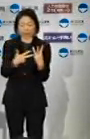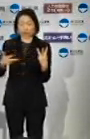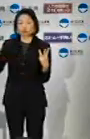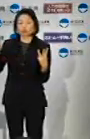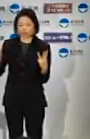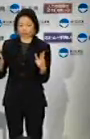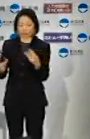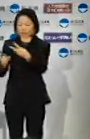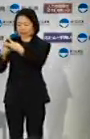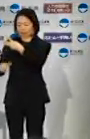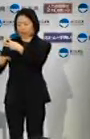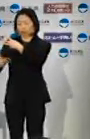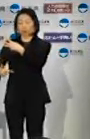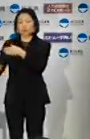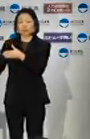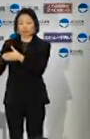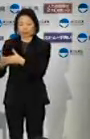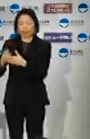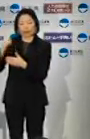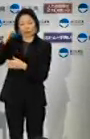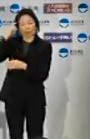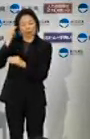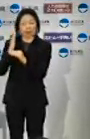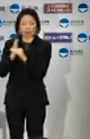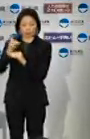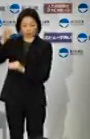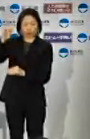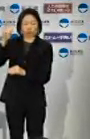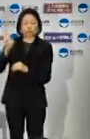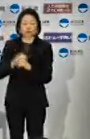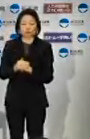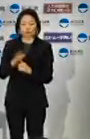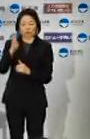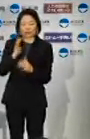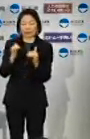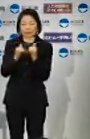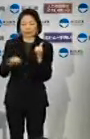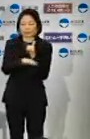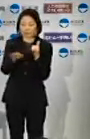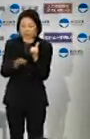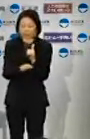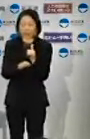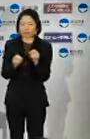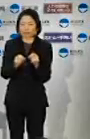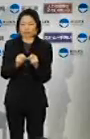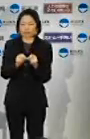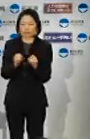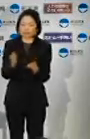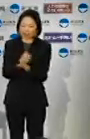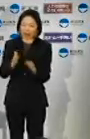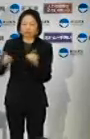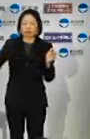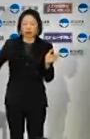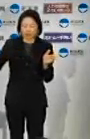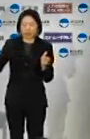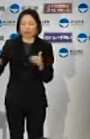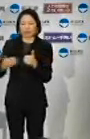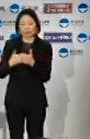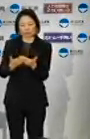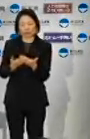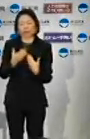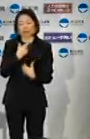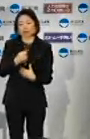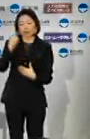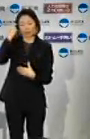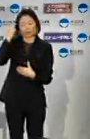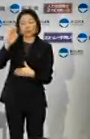で、延長を検討しているそうなんですけども、もうしばらく県民の方に協力とか、お願いすることになると思いますが、改めて、この